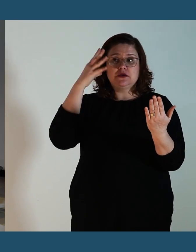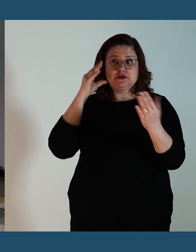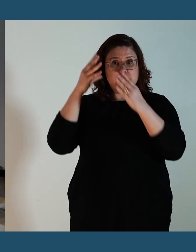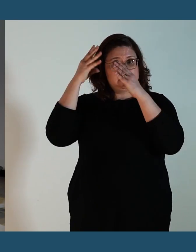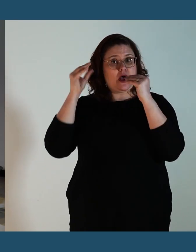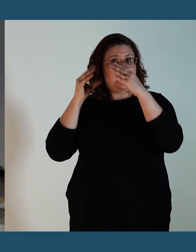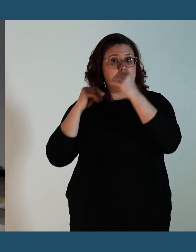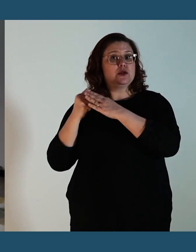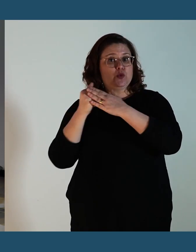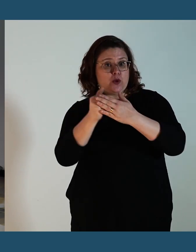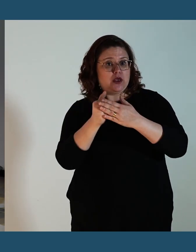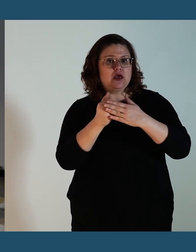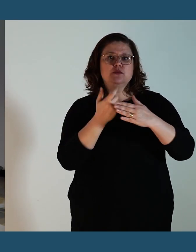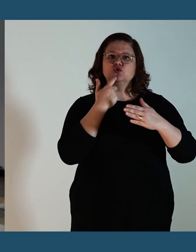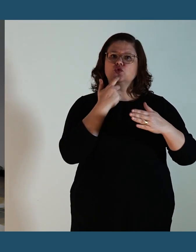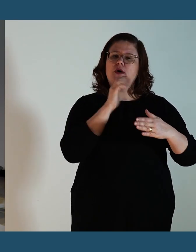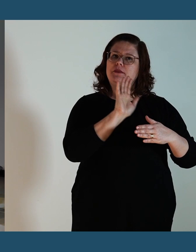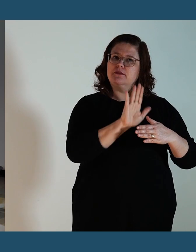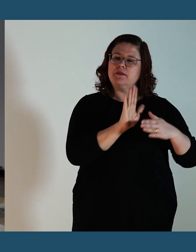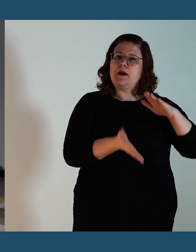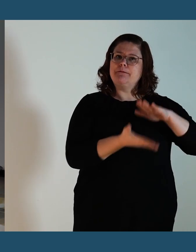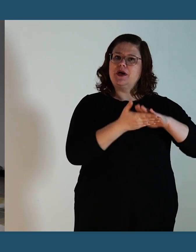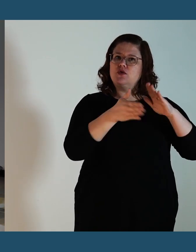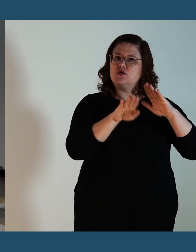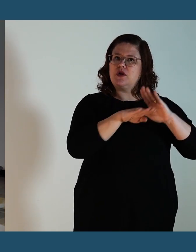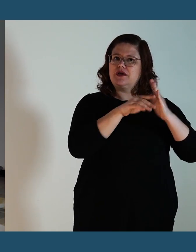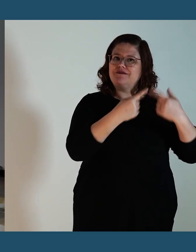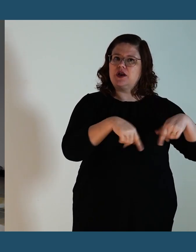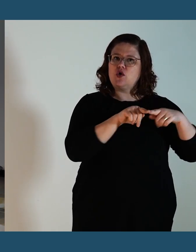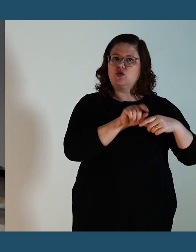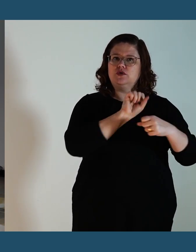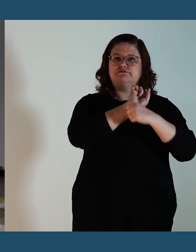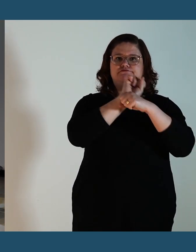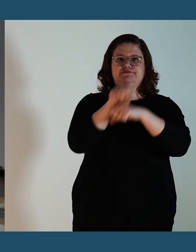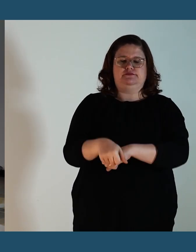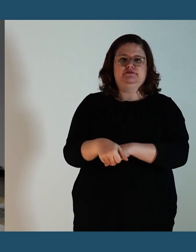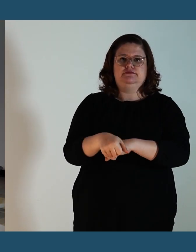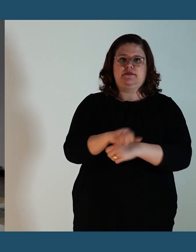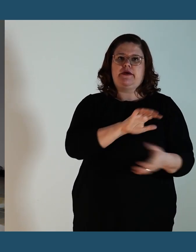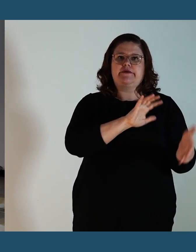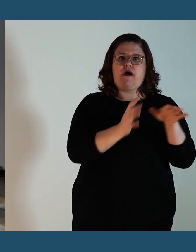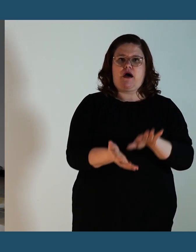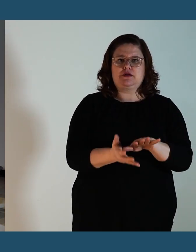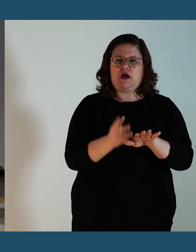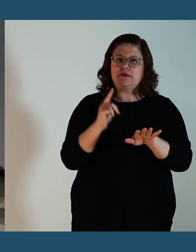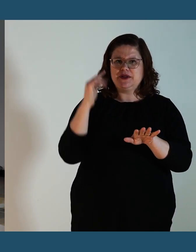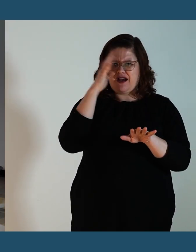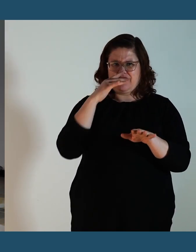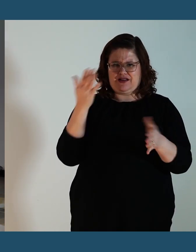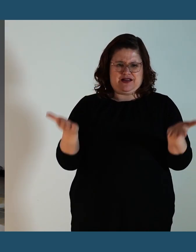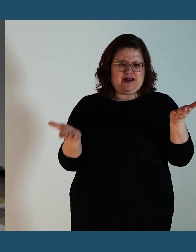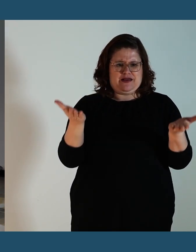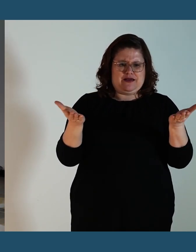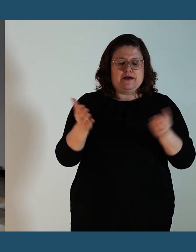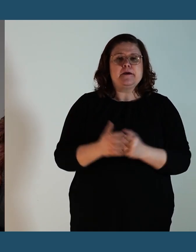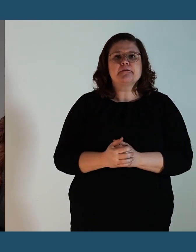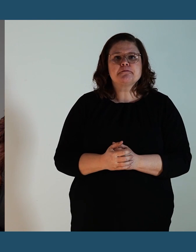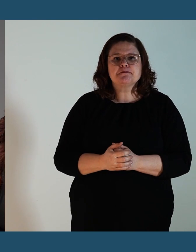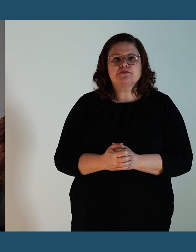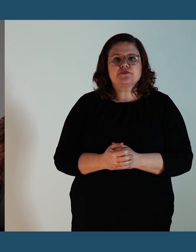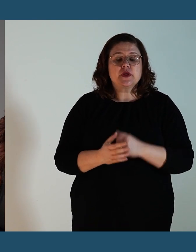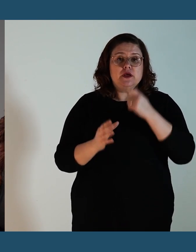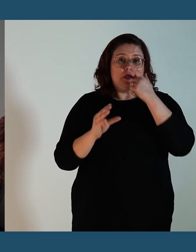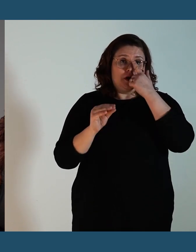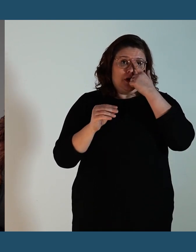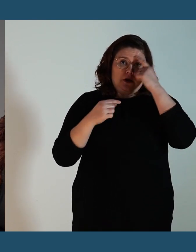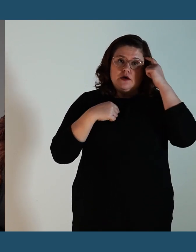sitten suomalainen perustuslakivaliokunta on ikään kuin se, joka kaataa sen. Niin mitä on niin kuin mieltä tästä asetelmasta? No siis mun mielestä, niin kuin